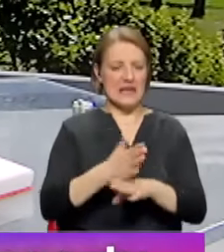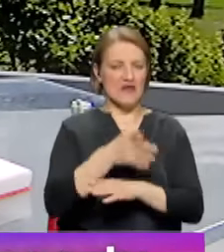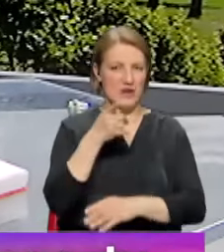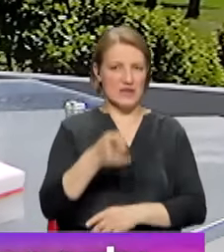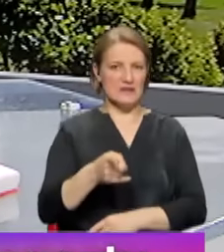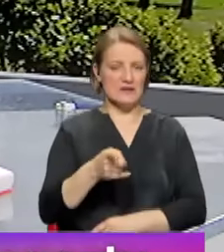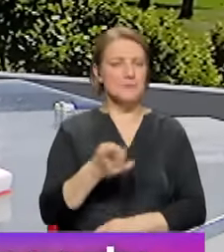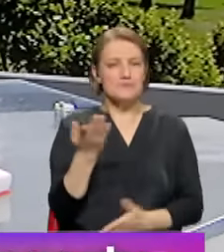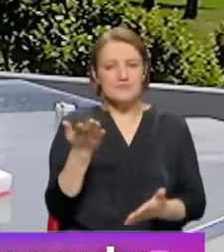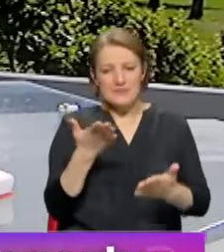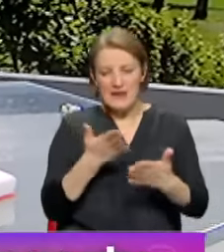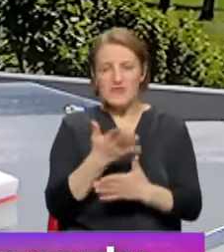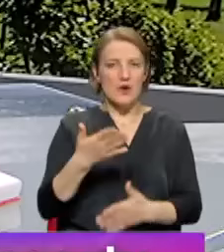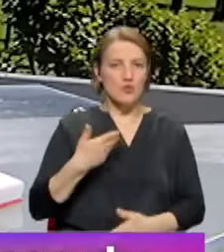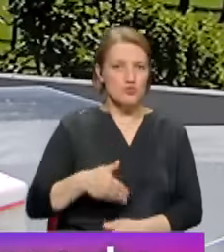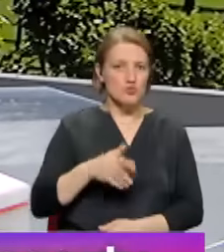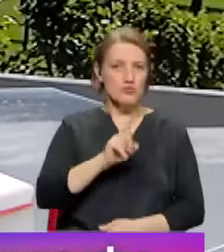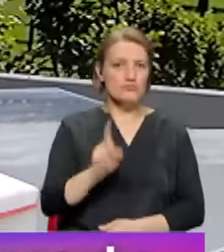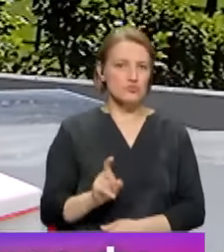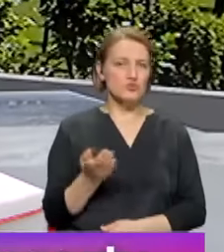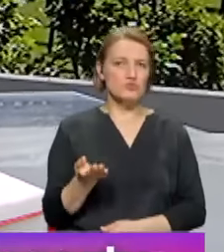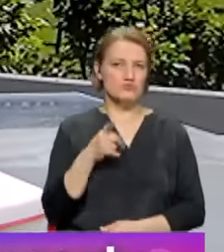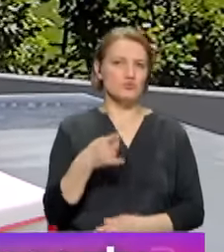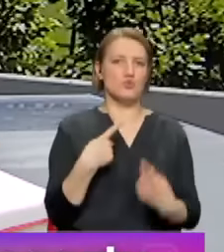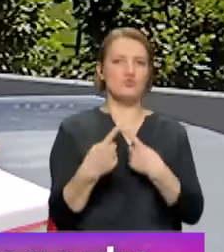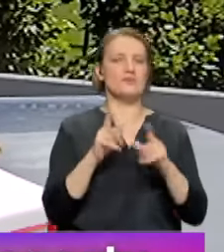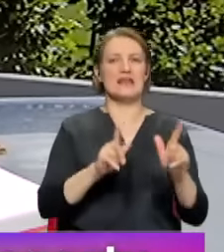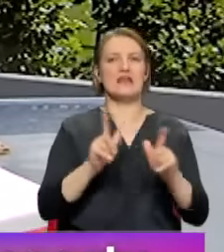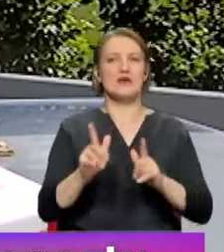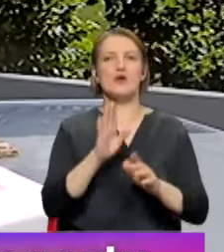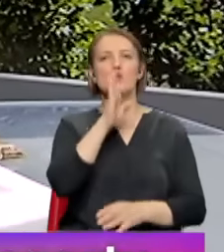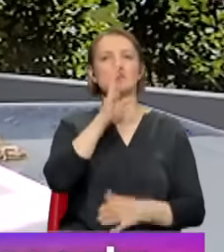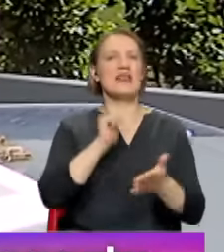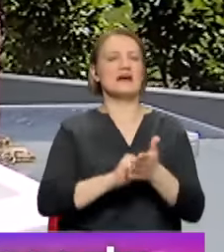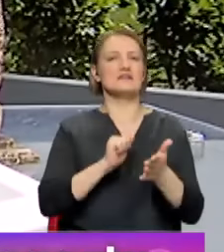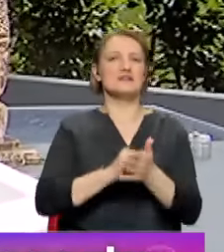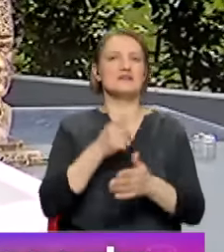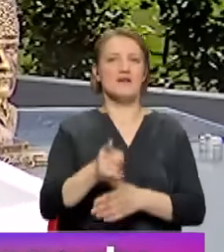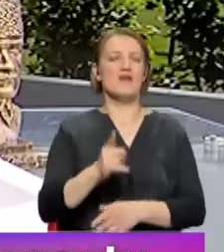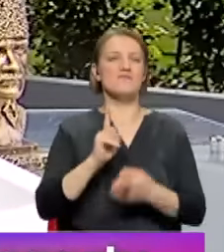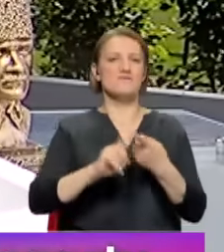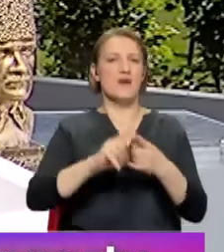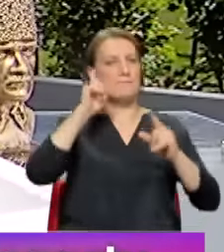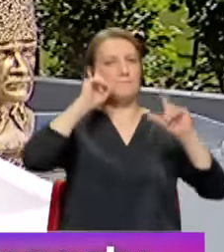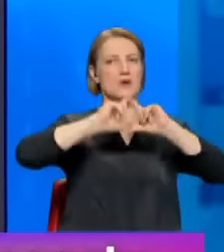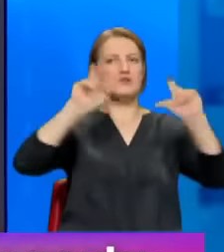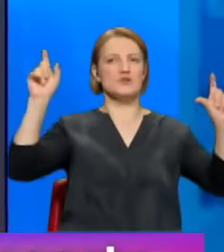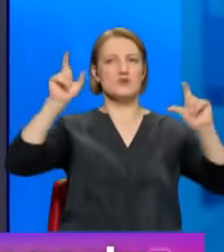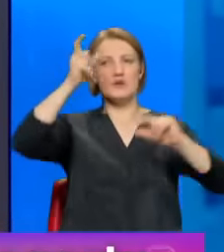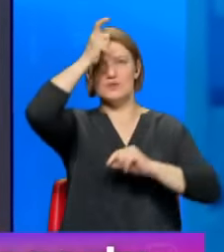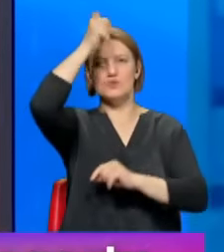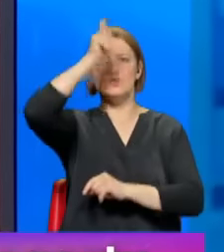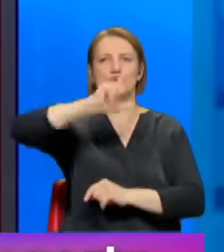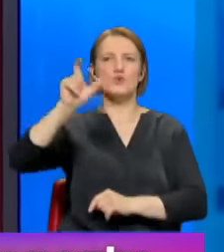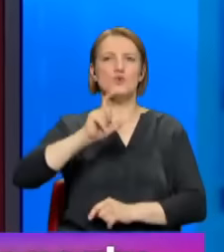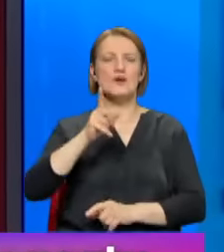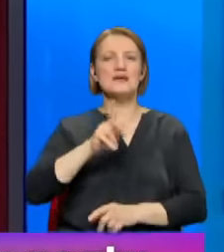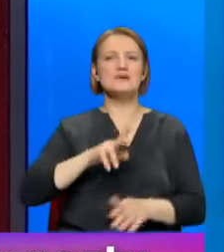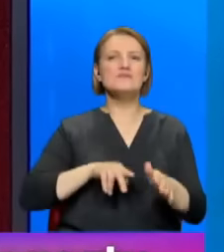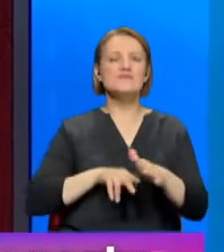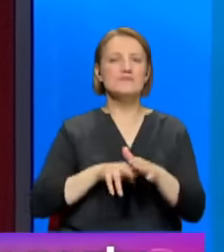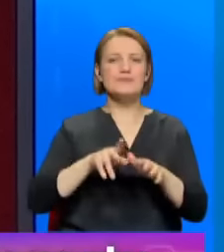gerçeğini gerçekten umursuyor muyuz? Belki bunu da konuşmamız gerekir. Kocaeli gazetesi ve manşeti. Türkiye diri fay